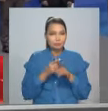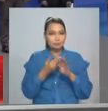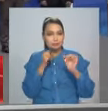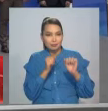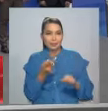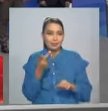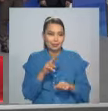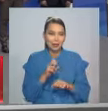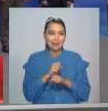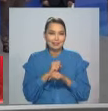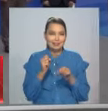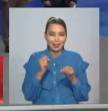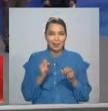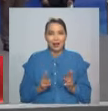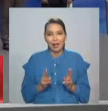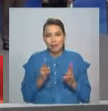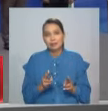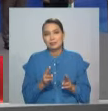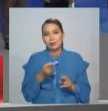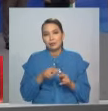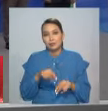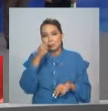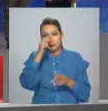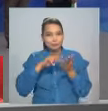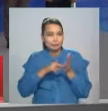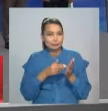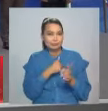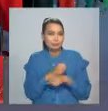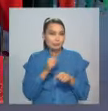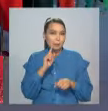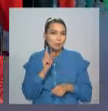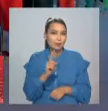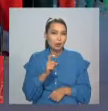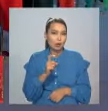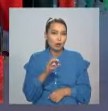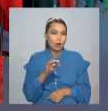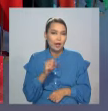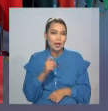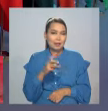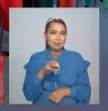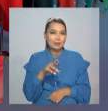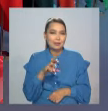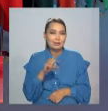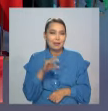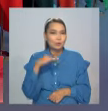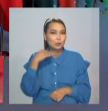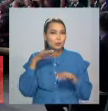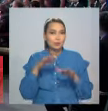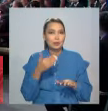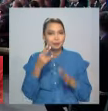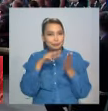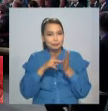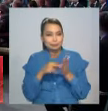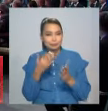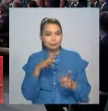два теракта. Так, в этом году намеревались подорвать мавзолей Ходжи Ахмеда Йассави в Туркестане. Также планировались вооруженные нападения в